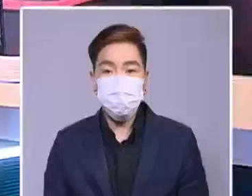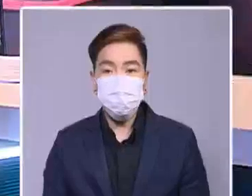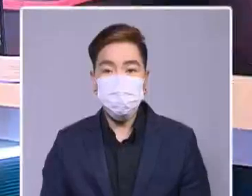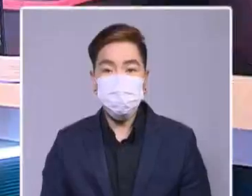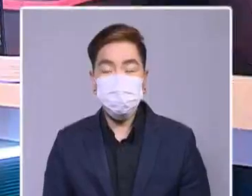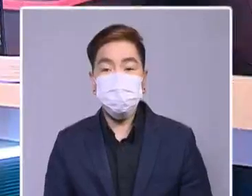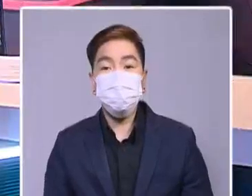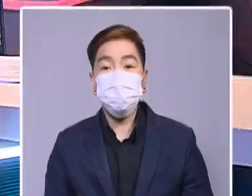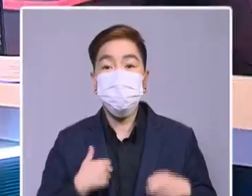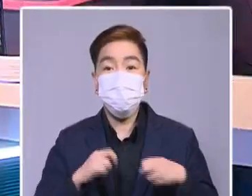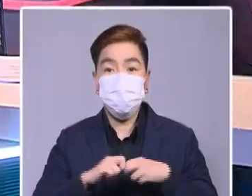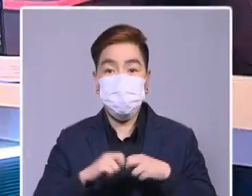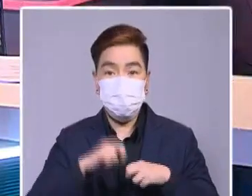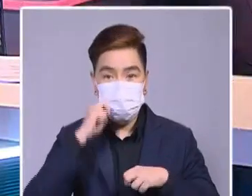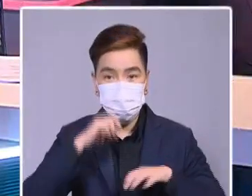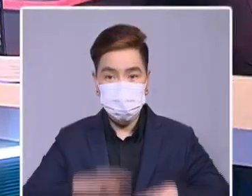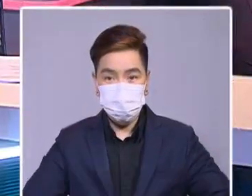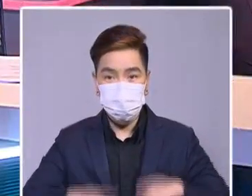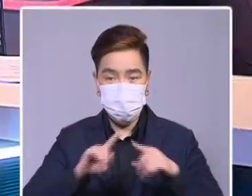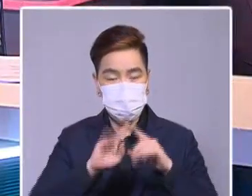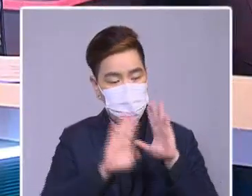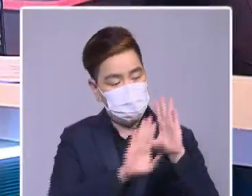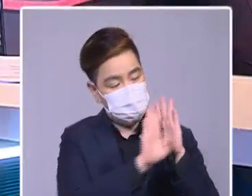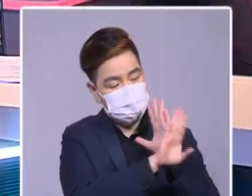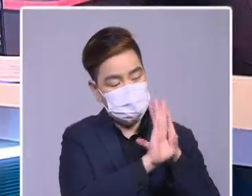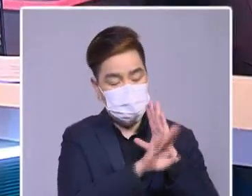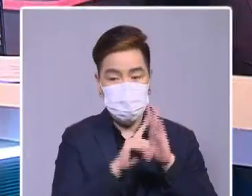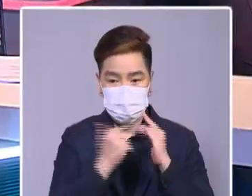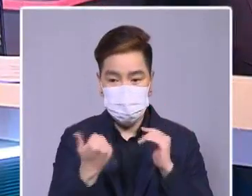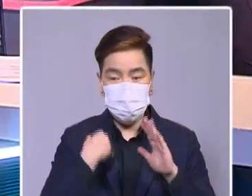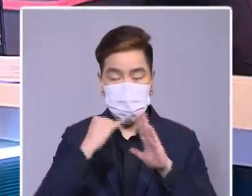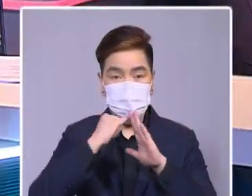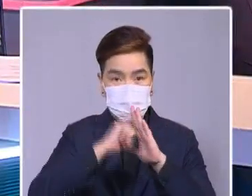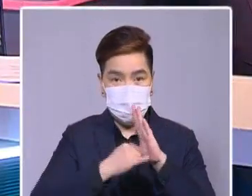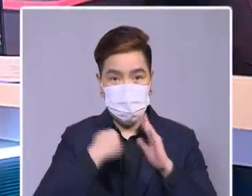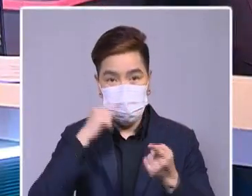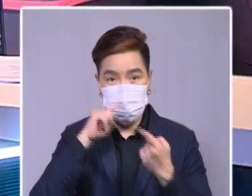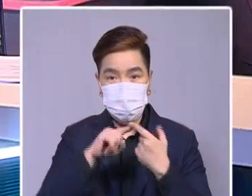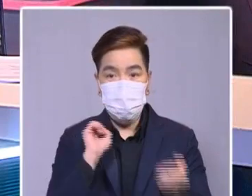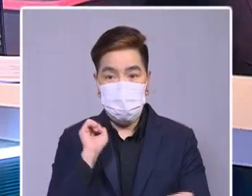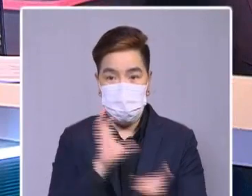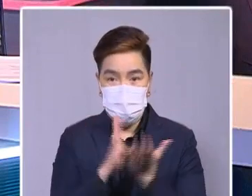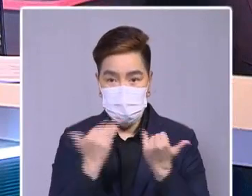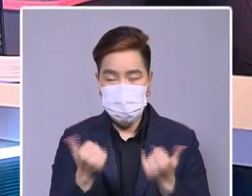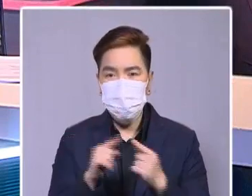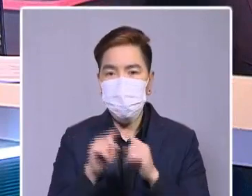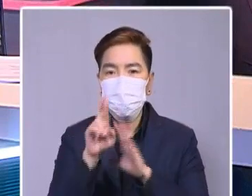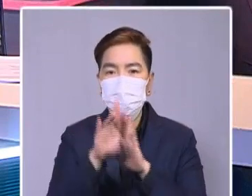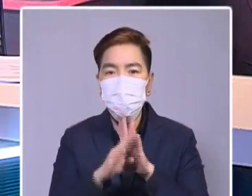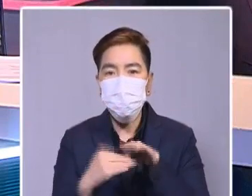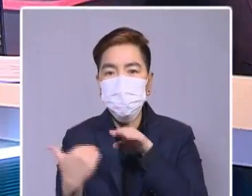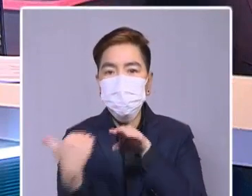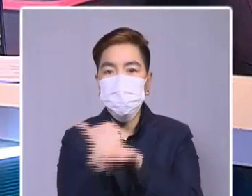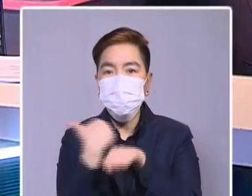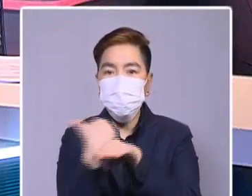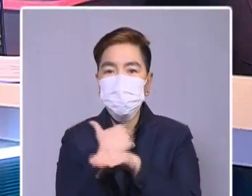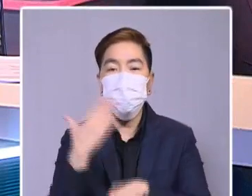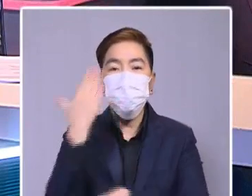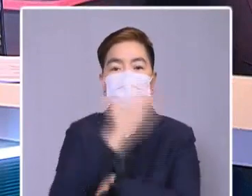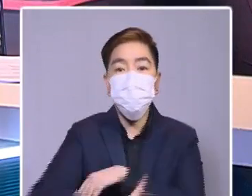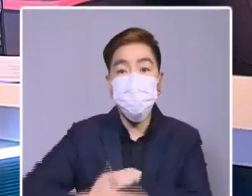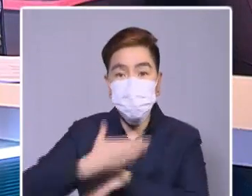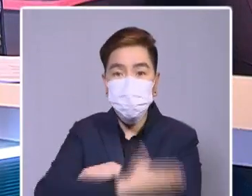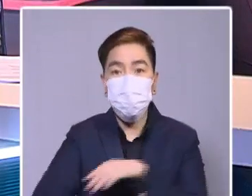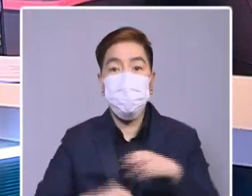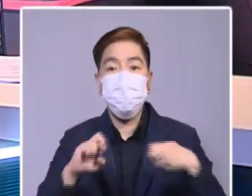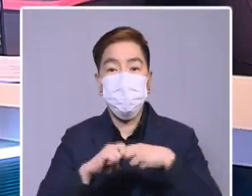สถานการณ์น้ำท่วมในภาคอีสานอย่างที่คุณธีรวัฒน์ได้บอกไปหลายจังหวัดเลยล่าสุดมันไปกระทบกับระบบคมนาคมโดยเฉพาะรถไฟนะคะ